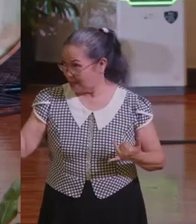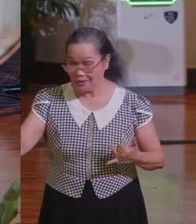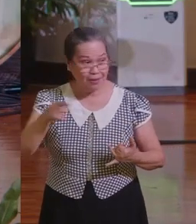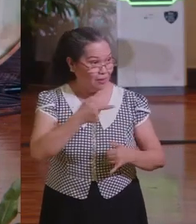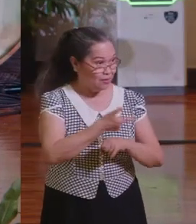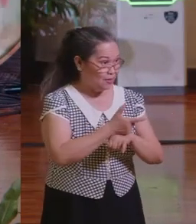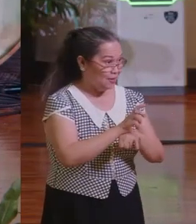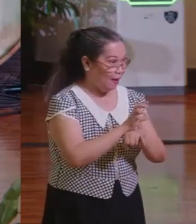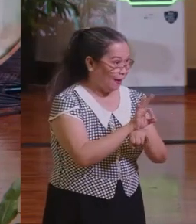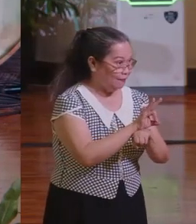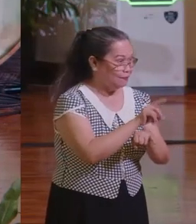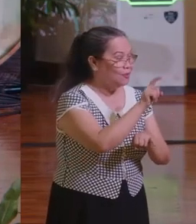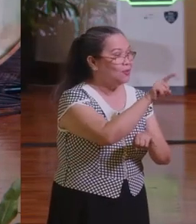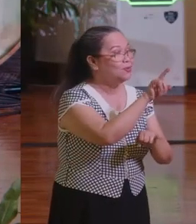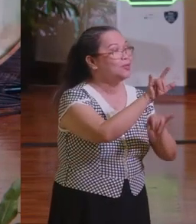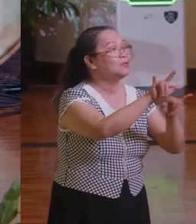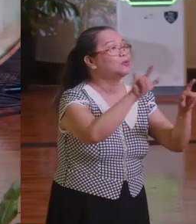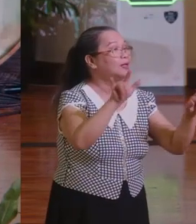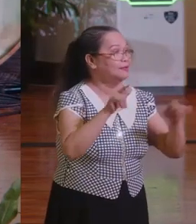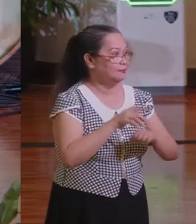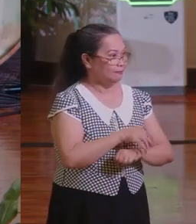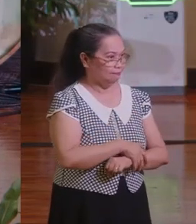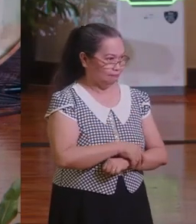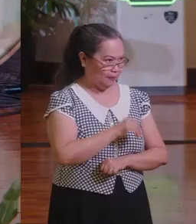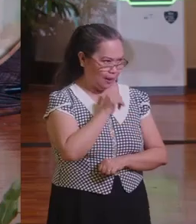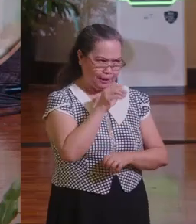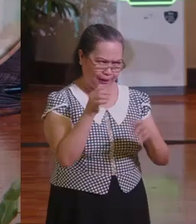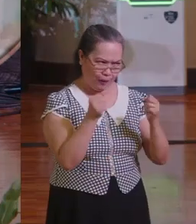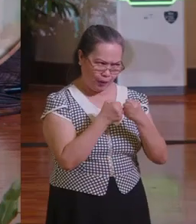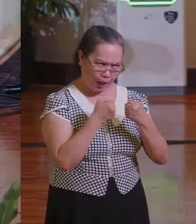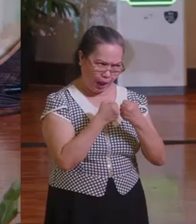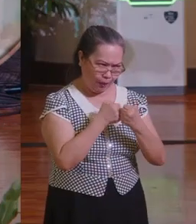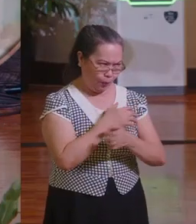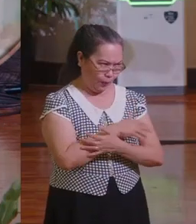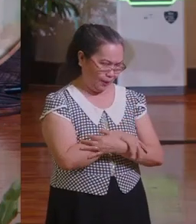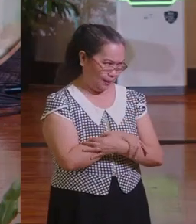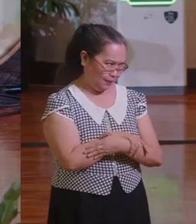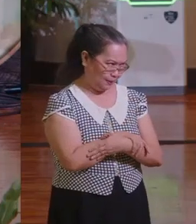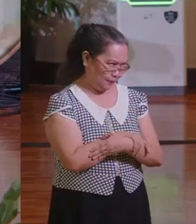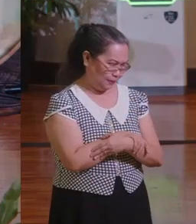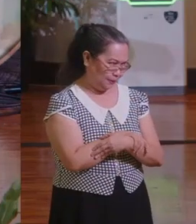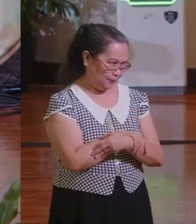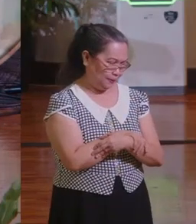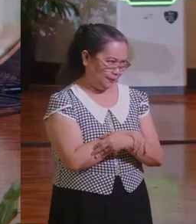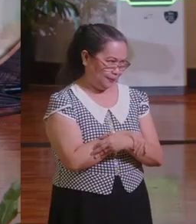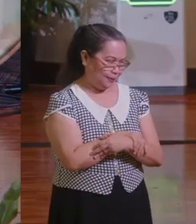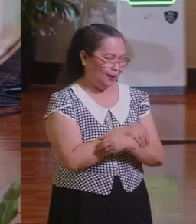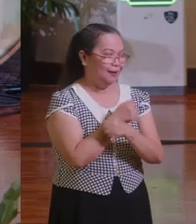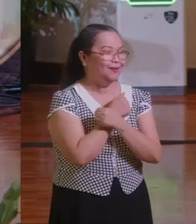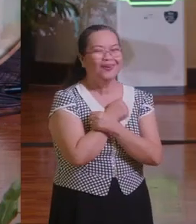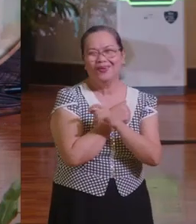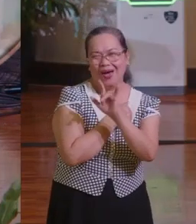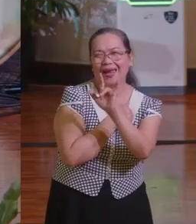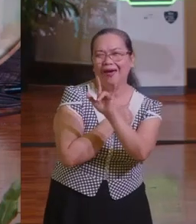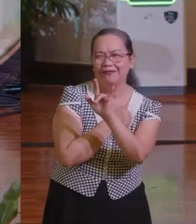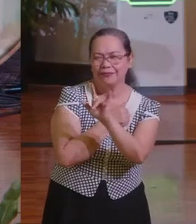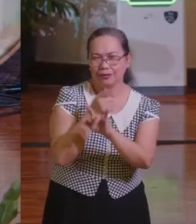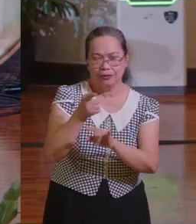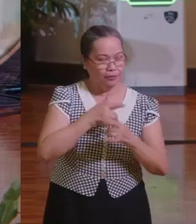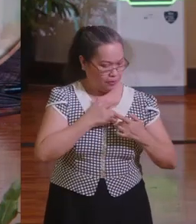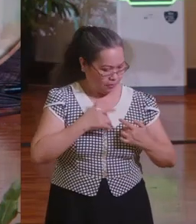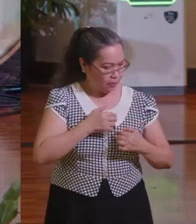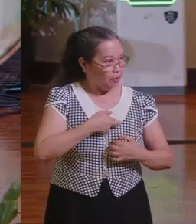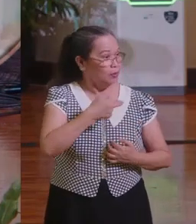sa GCF, kailangan nagmamahalan tayo sa isa. Hindi yung mahal na sentimental na, oy, I love you.